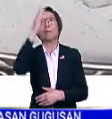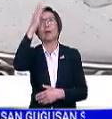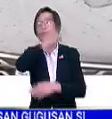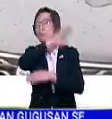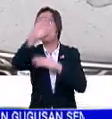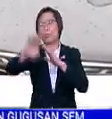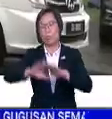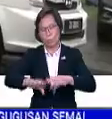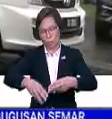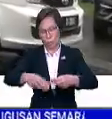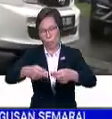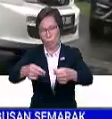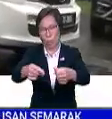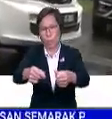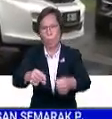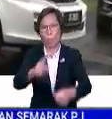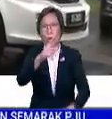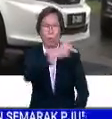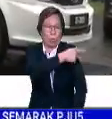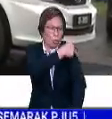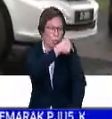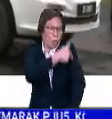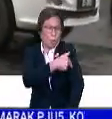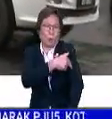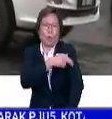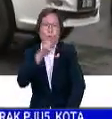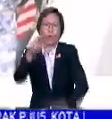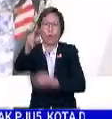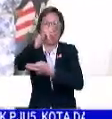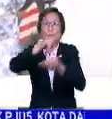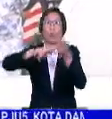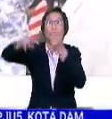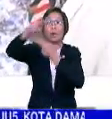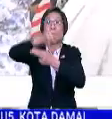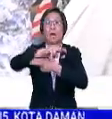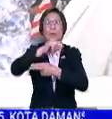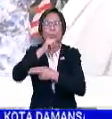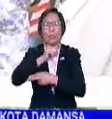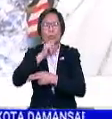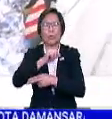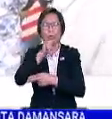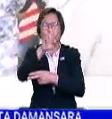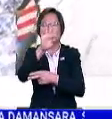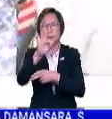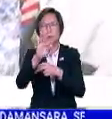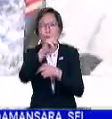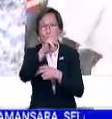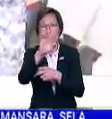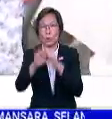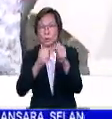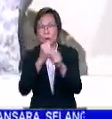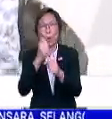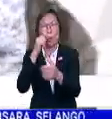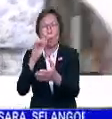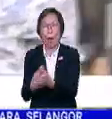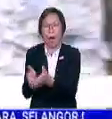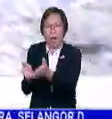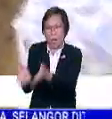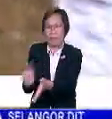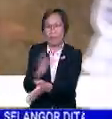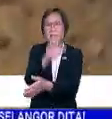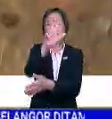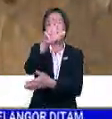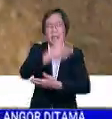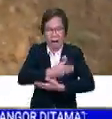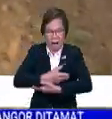lancar. Allahyarham Korporal Udara Sharif Muhammad Siddiq Al-Atas, 29 tahun, meninggalkan seorang isteri dan 3 orang